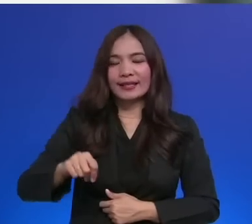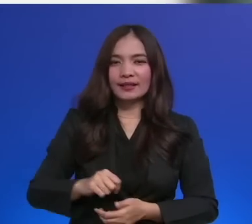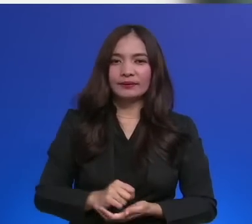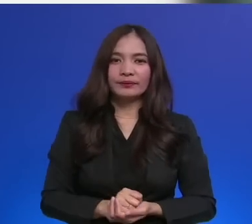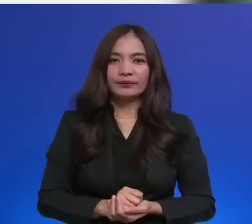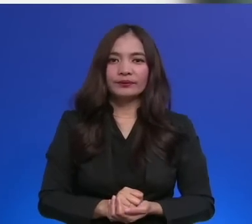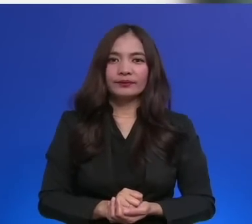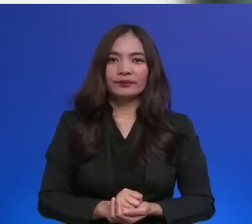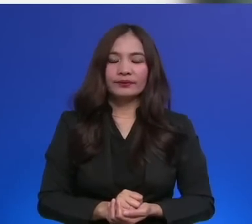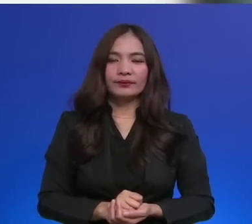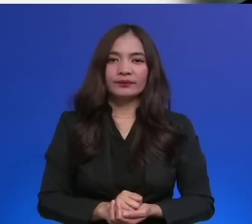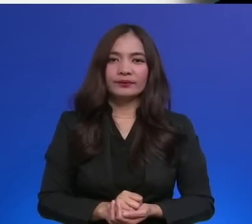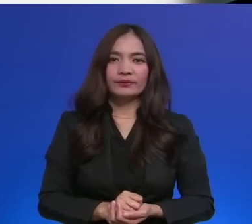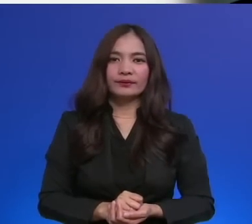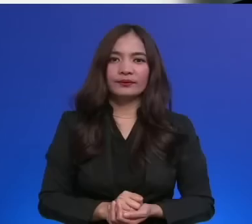Referennya saja.